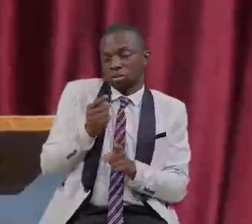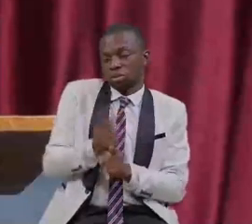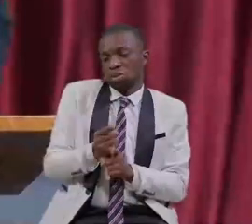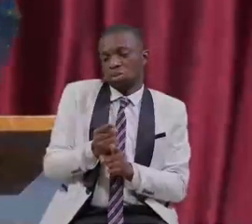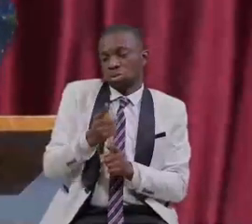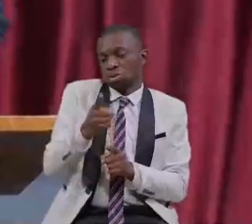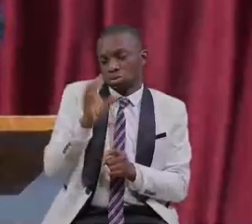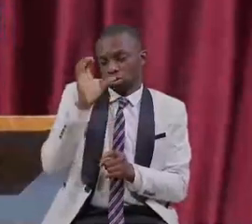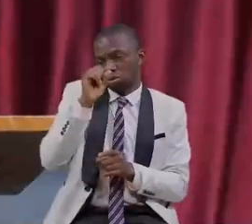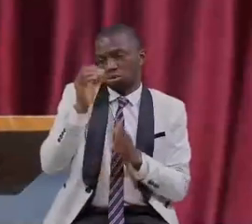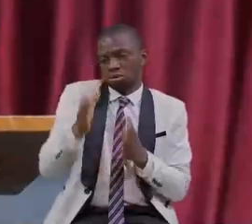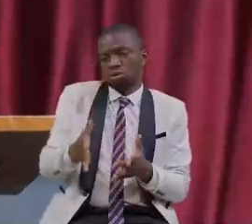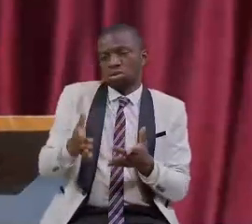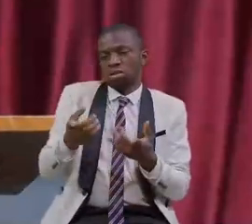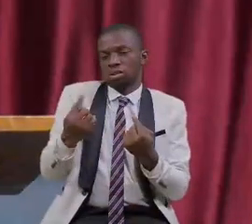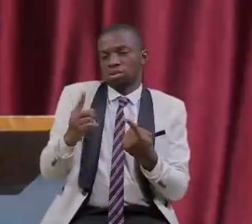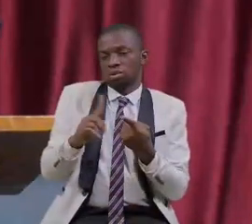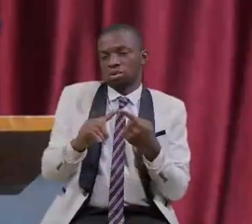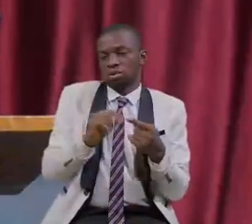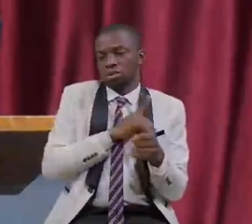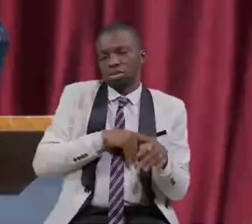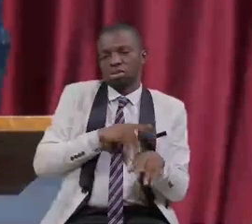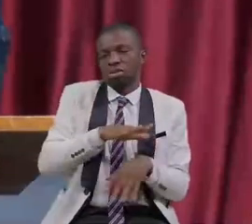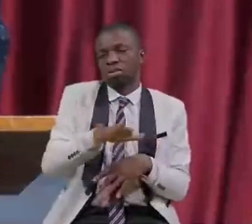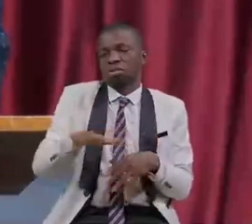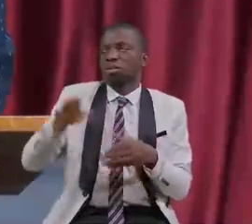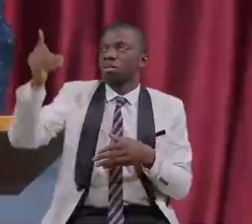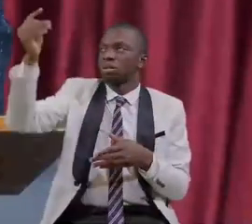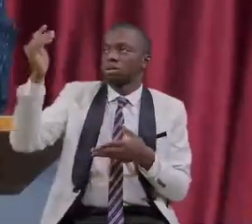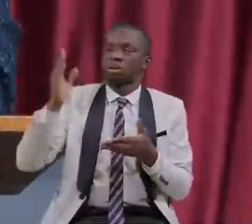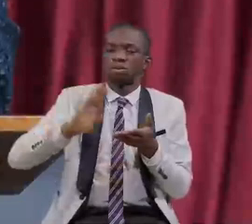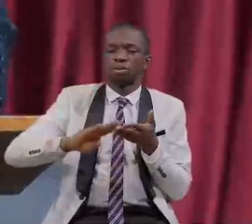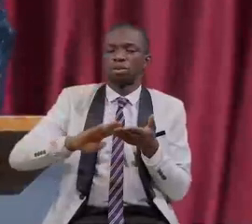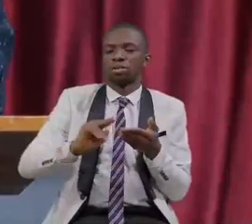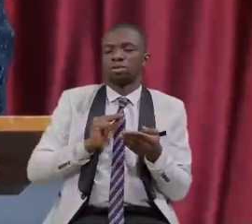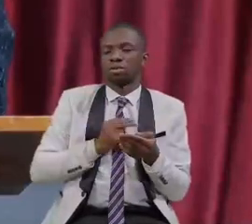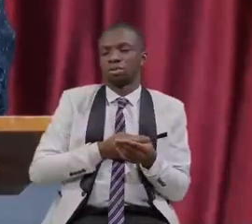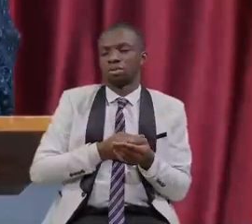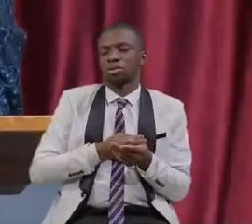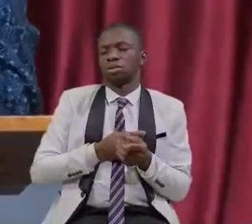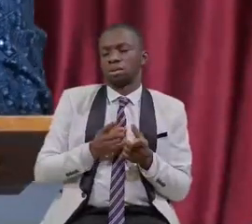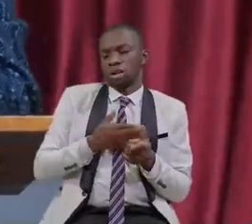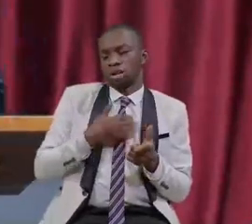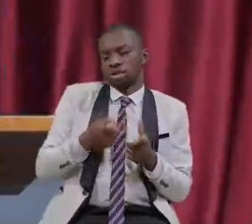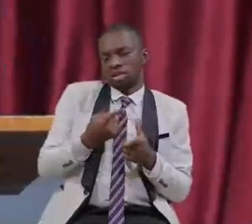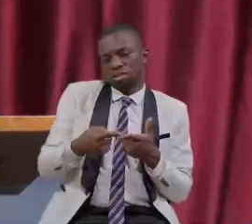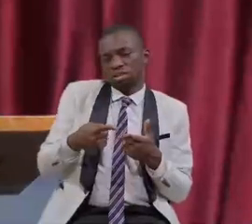quand on vient d'entrer dans le royaume, il nous pardonne. Et puis, pendant qu'on est dans le